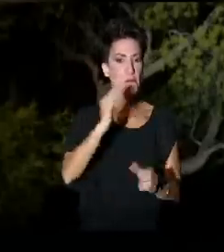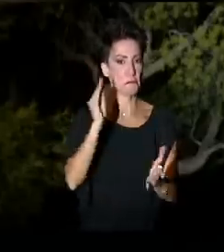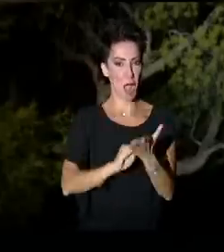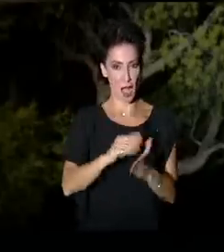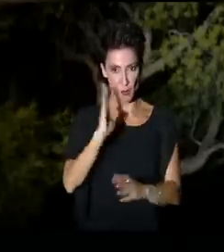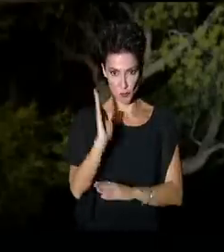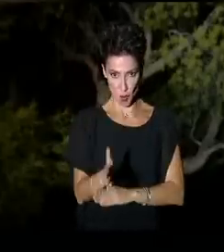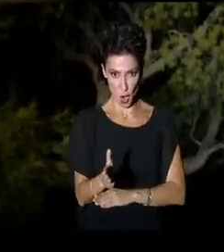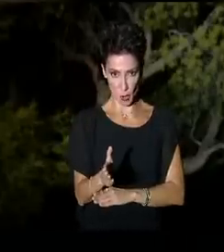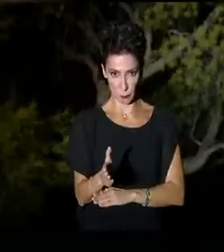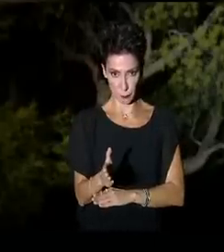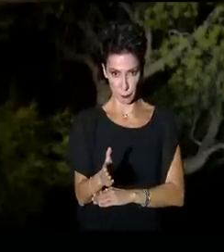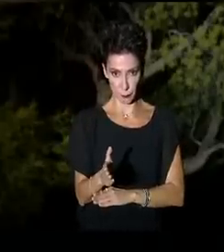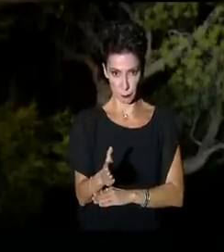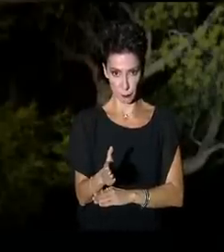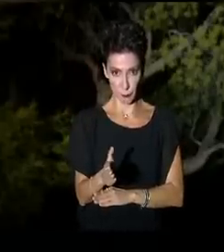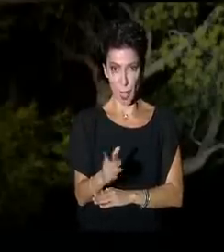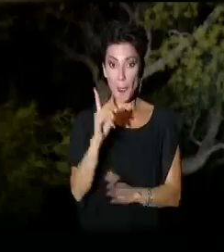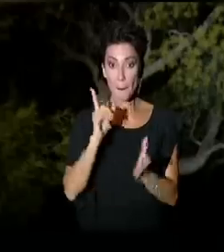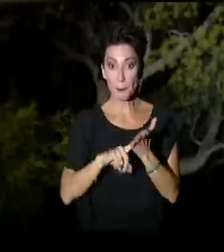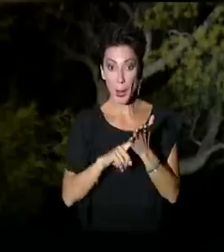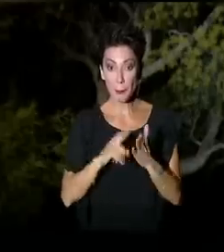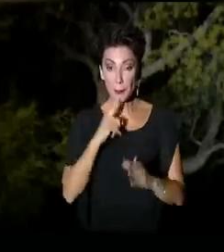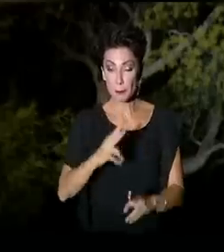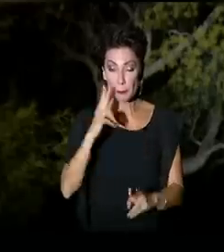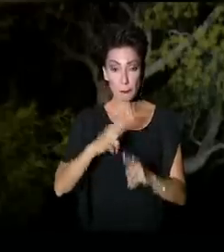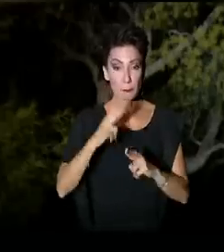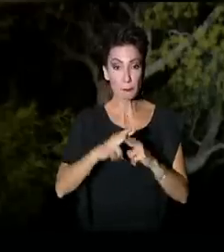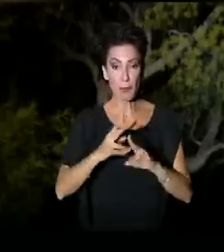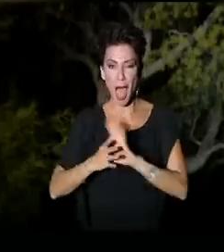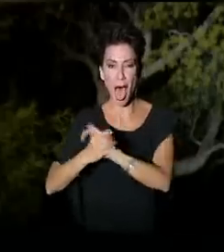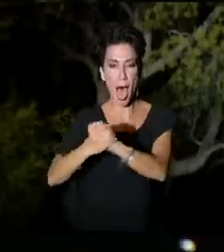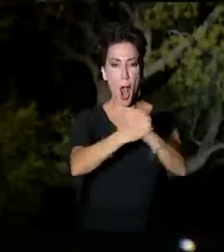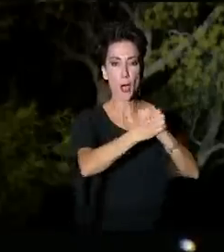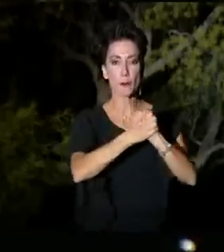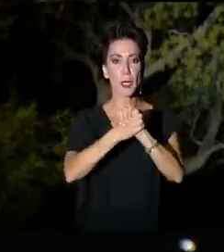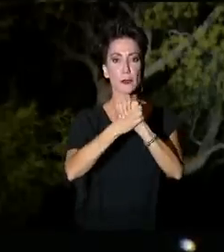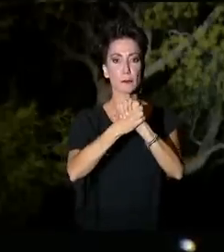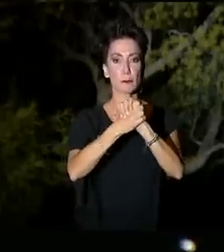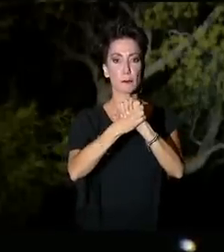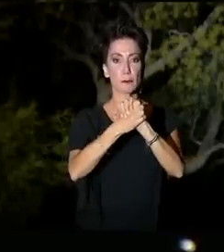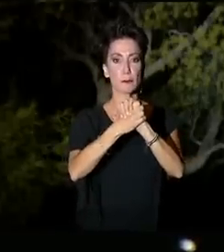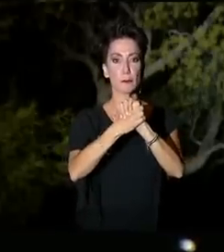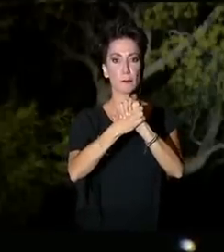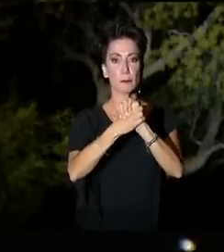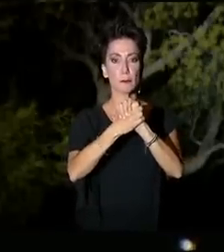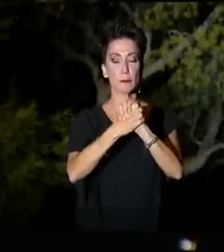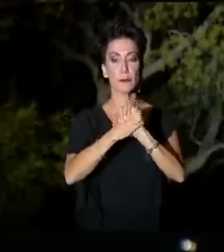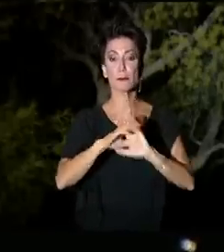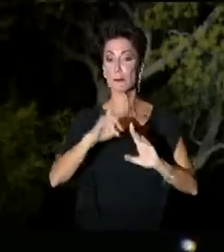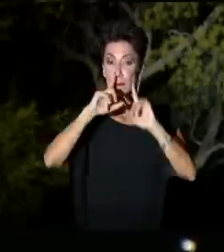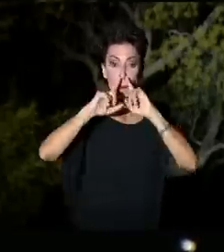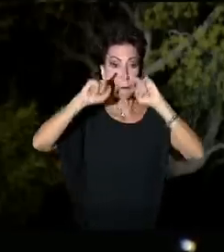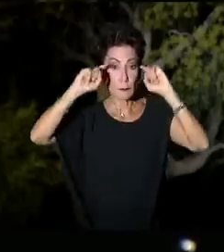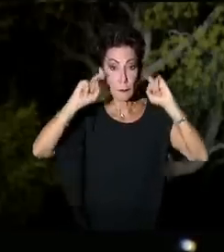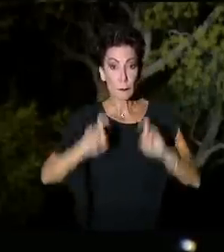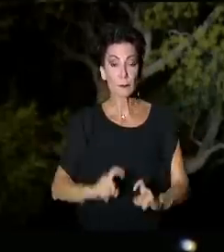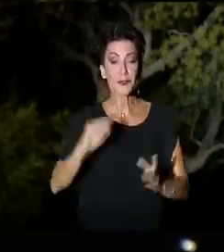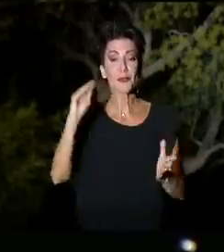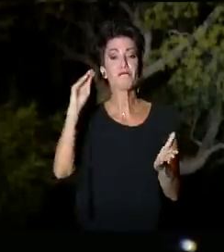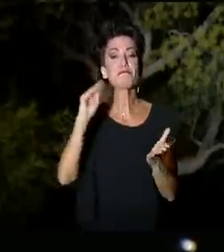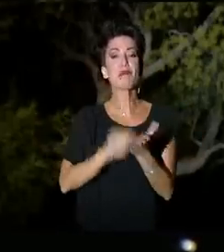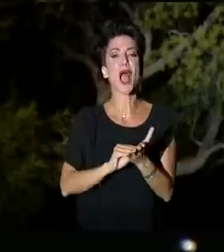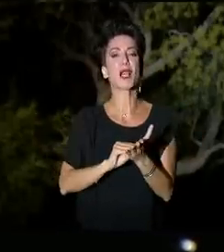αν τα αντιμετωπίσουμε ενωμένοι. Για να συμβεί αυτό, οφείλουμε να